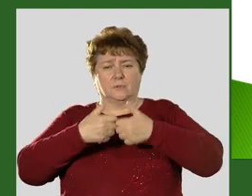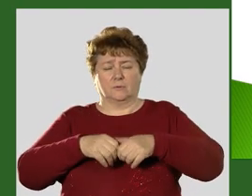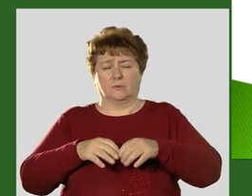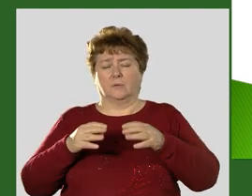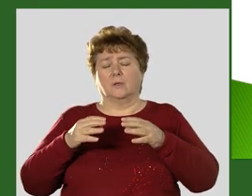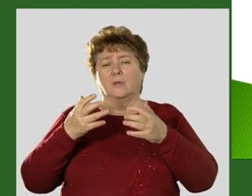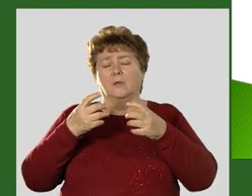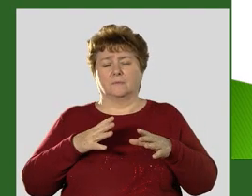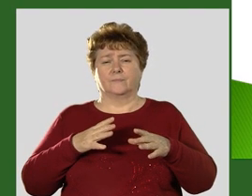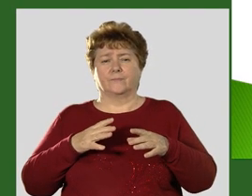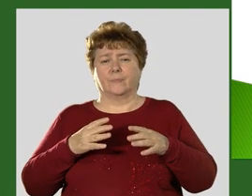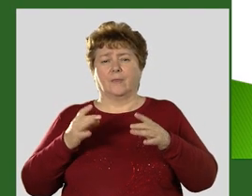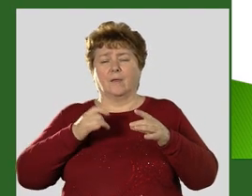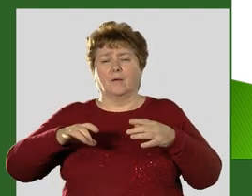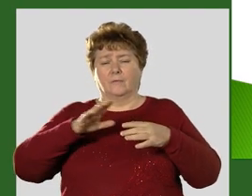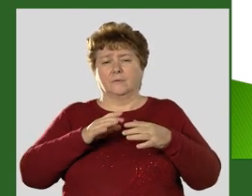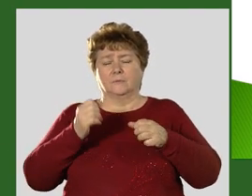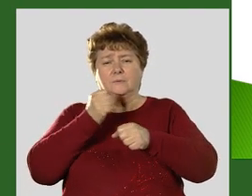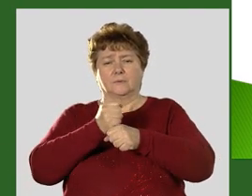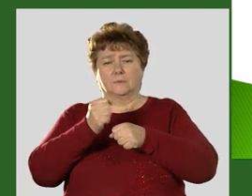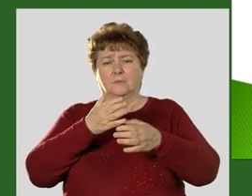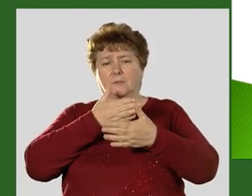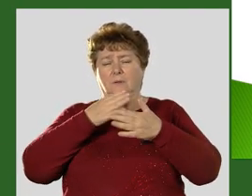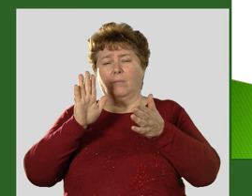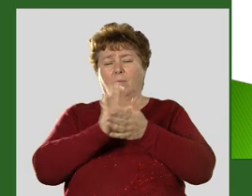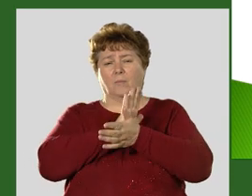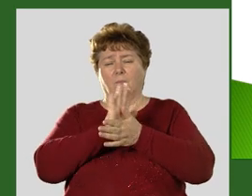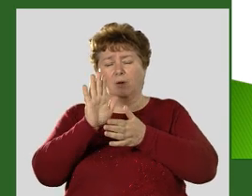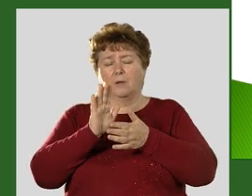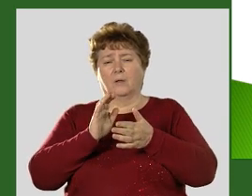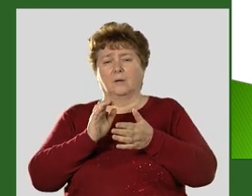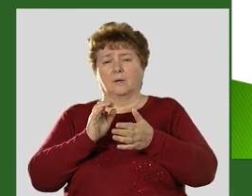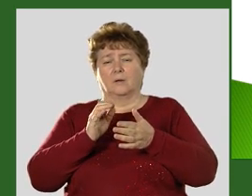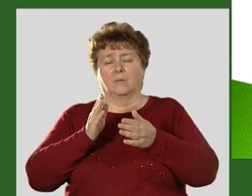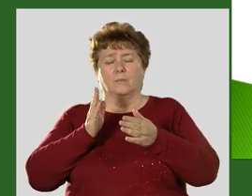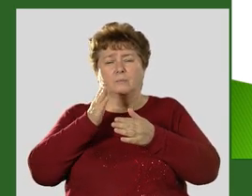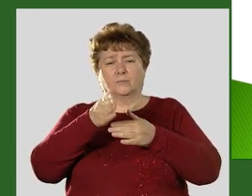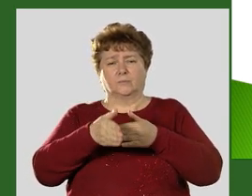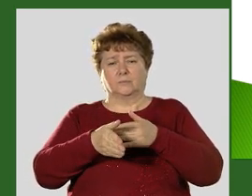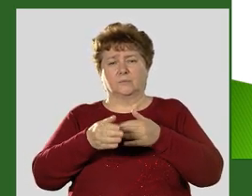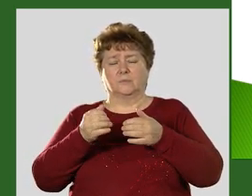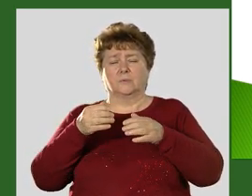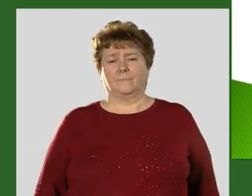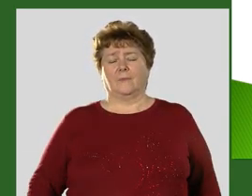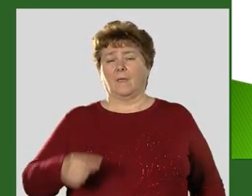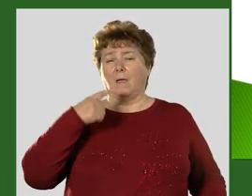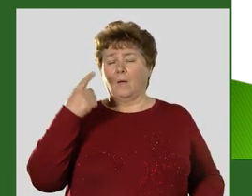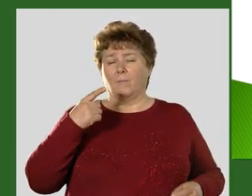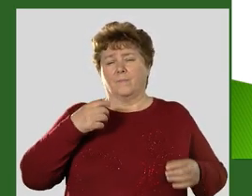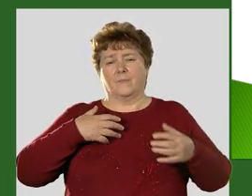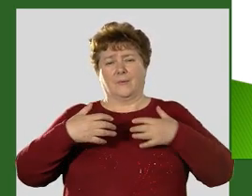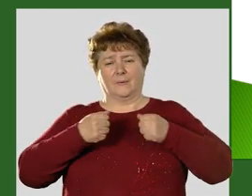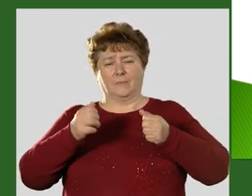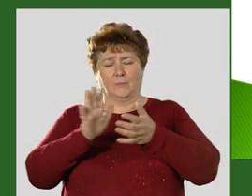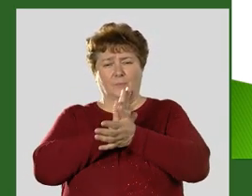и механизацию. В республике не производится целлюлоза и бумага путем переработки древесины. Первая